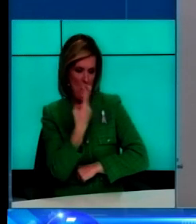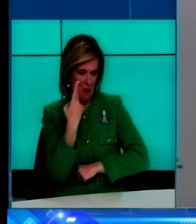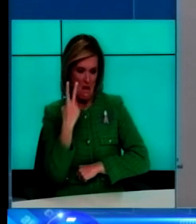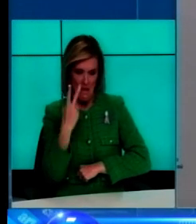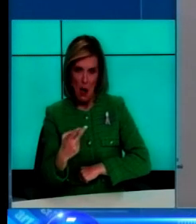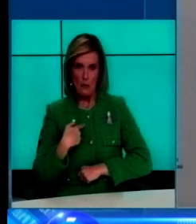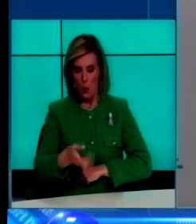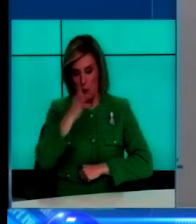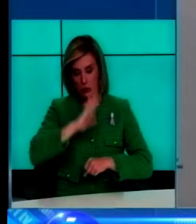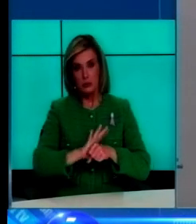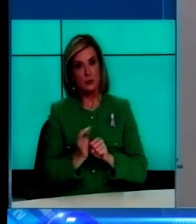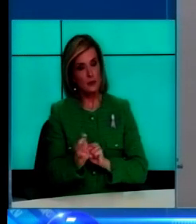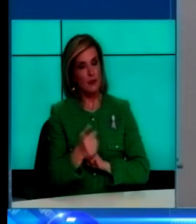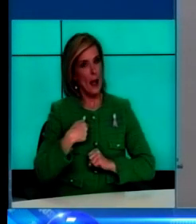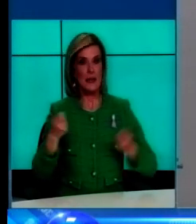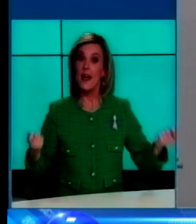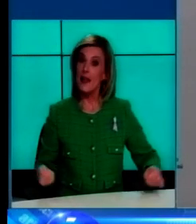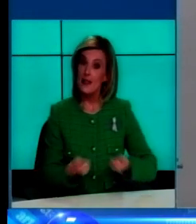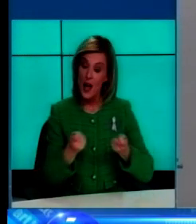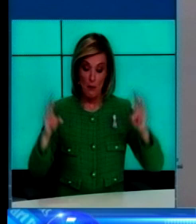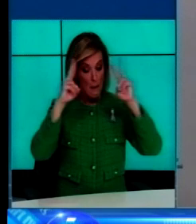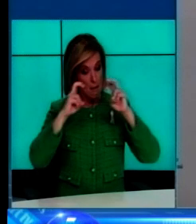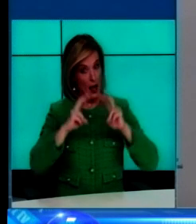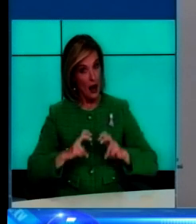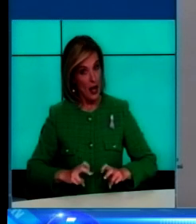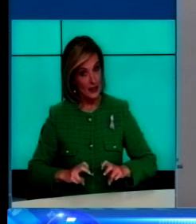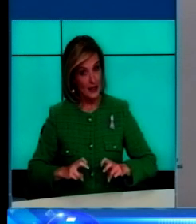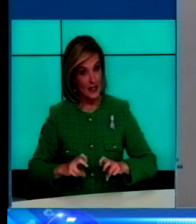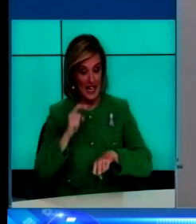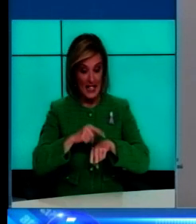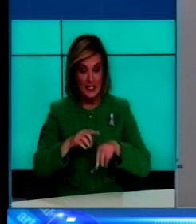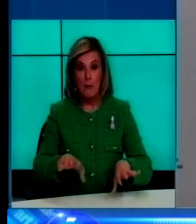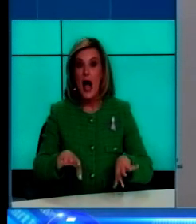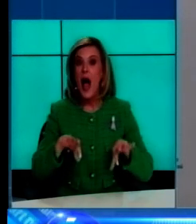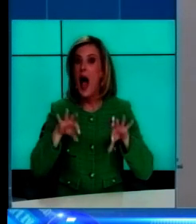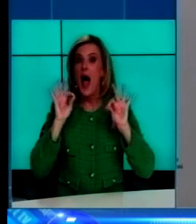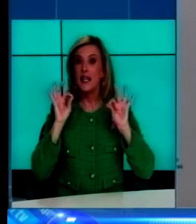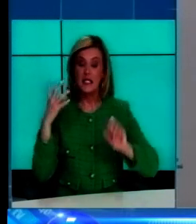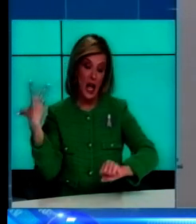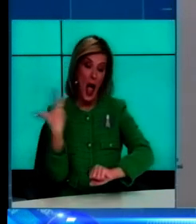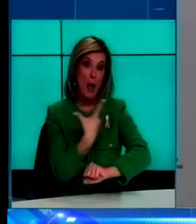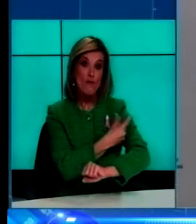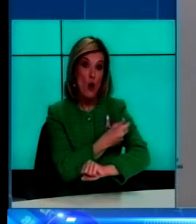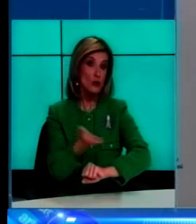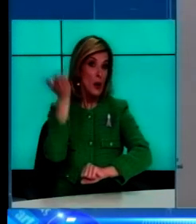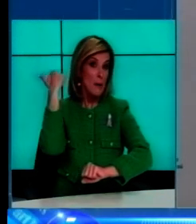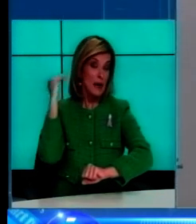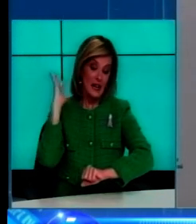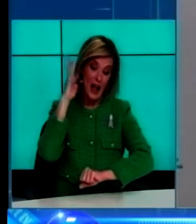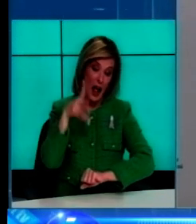αναλύθηκε σε εθνικό επίπεδο. Χρησιμοποίησε δεδομένα από την έναρξη του εμβολιασμού μέχρι τις 11 Οκτωβρίου του